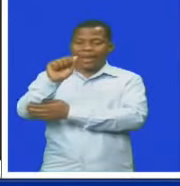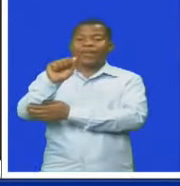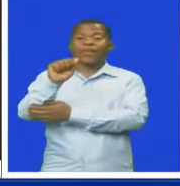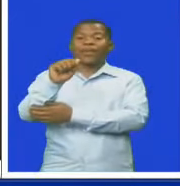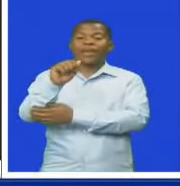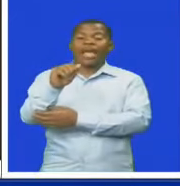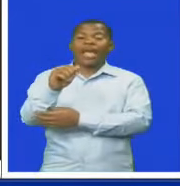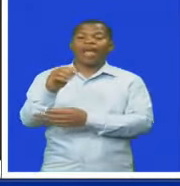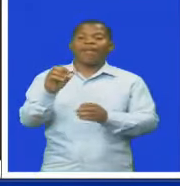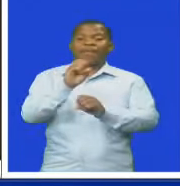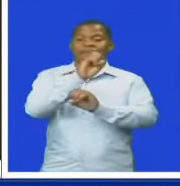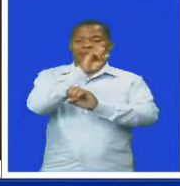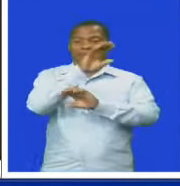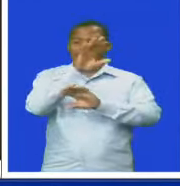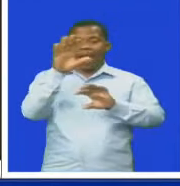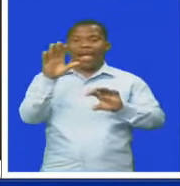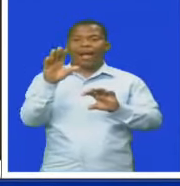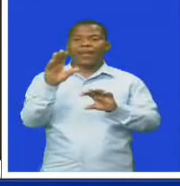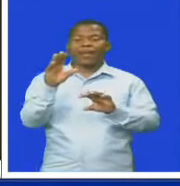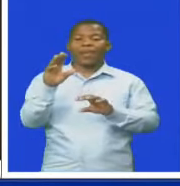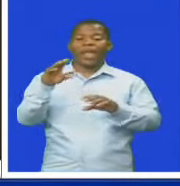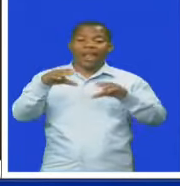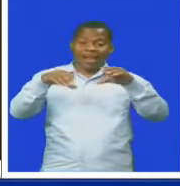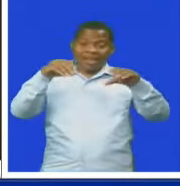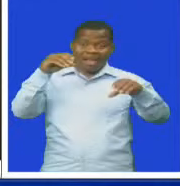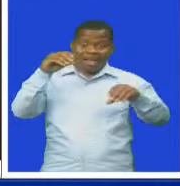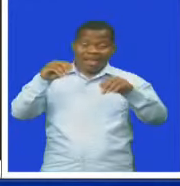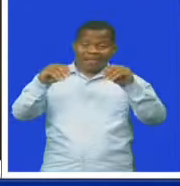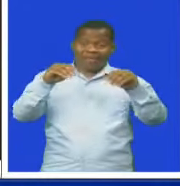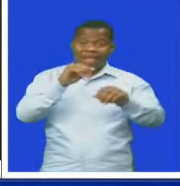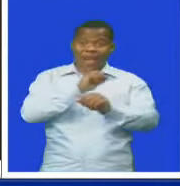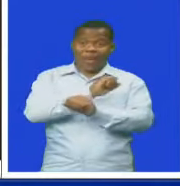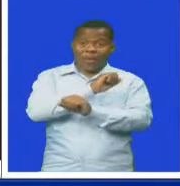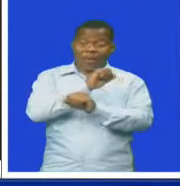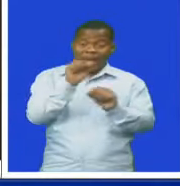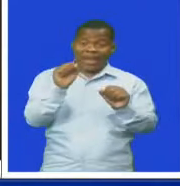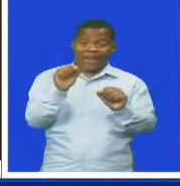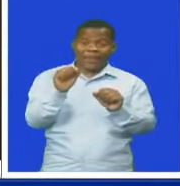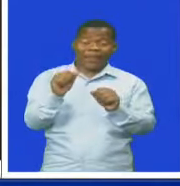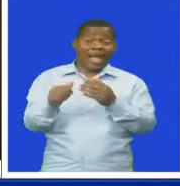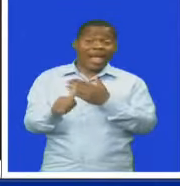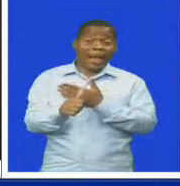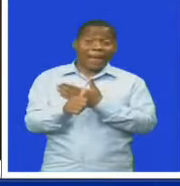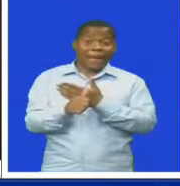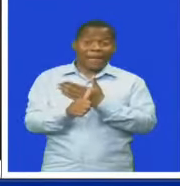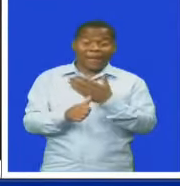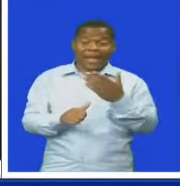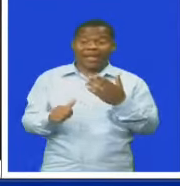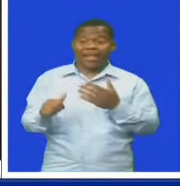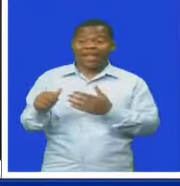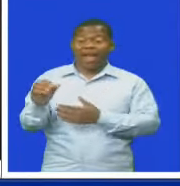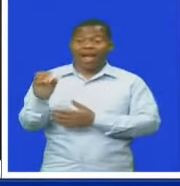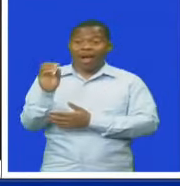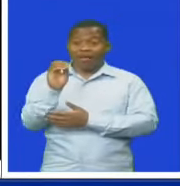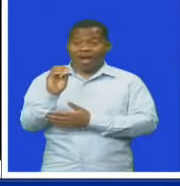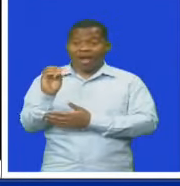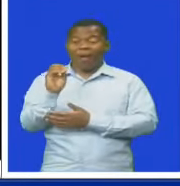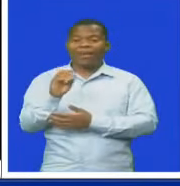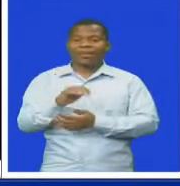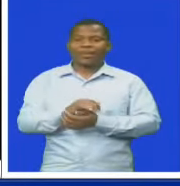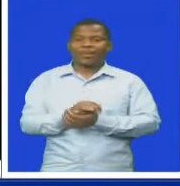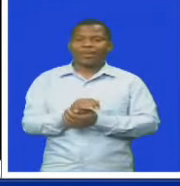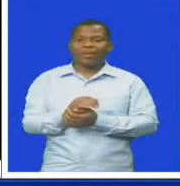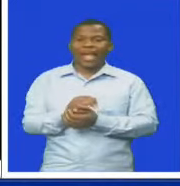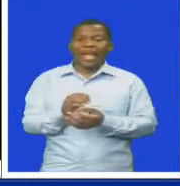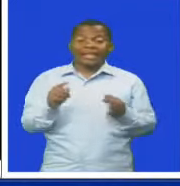nguye lophumelele kulolu khetho. Lolu khetho lwabanjwa ngenyanga yemphala libone konda athatha kwesithafu kuba ngumengameli wakulela live. Kuthiwa